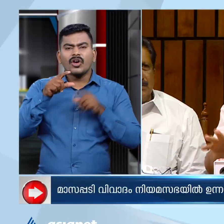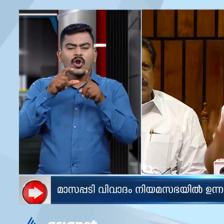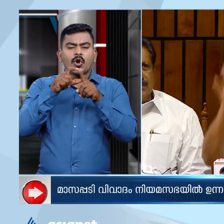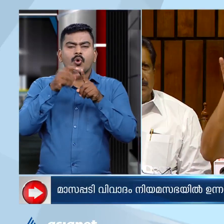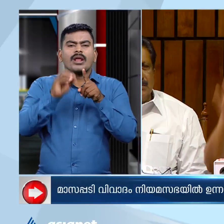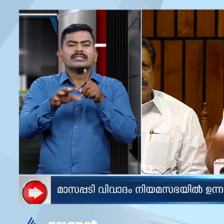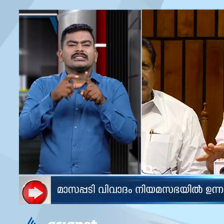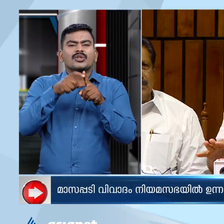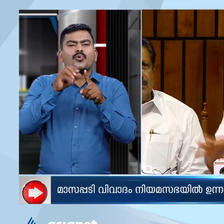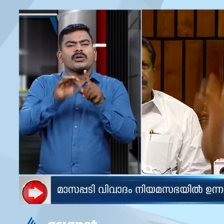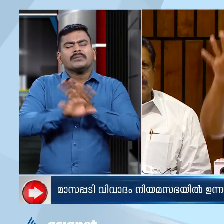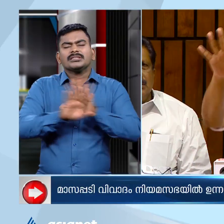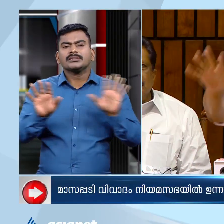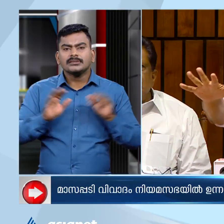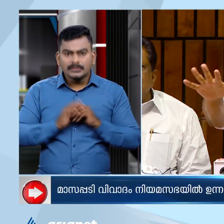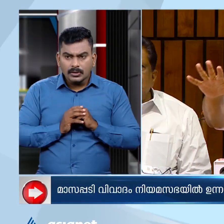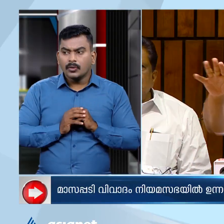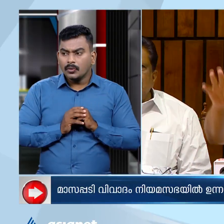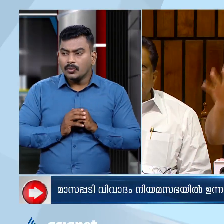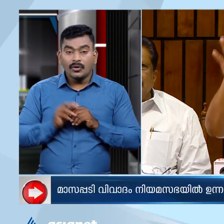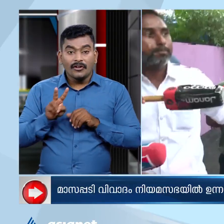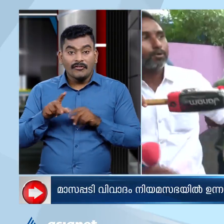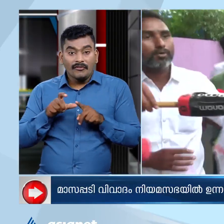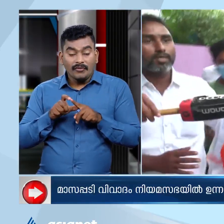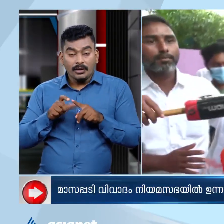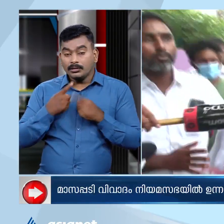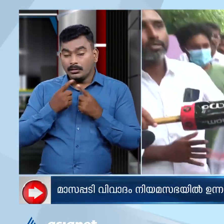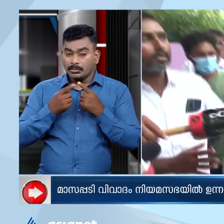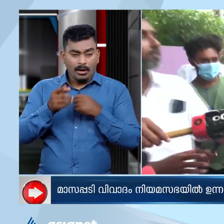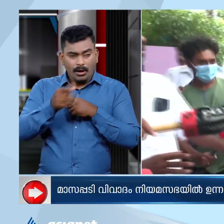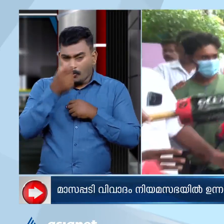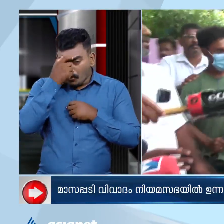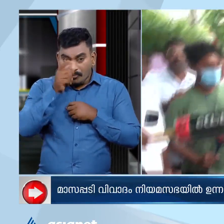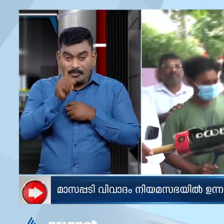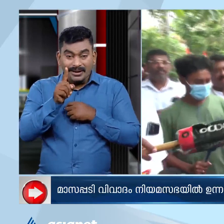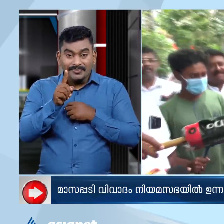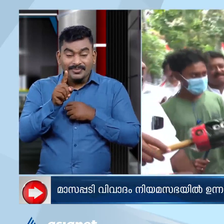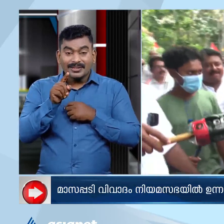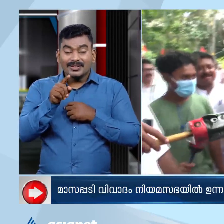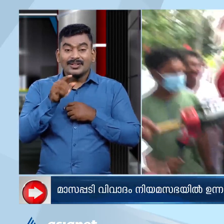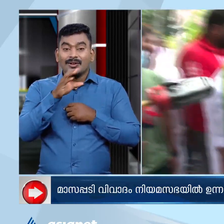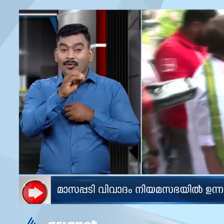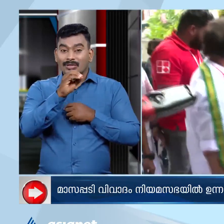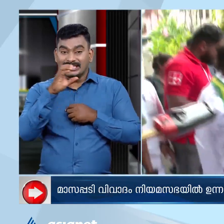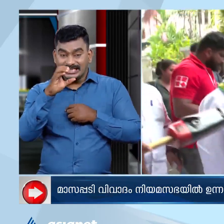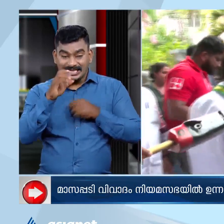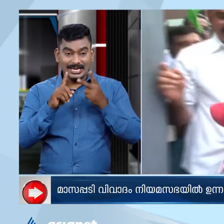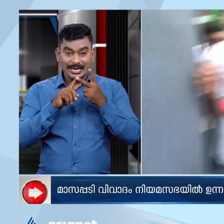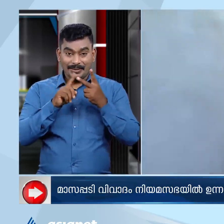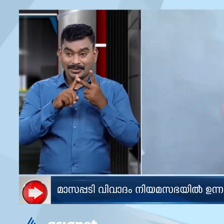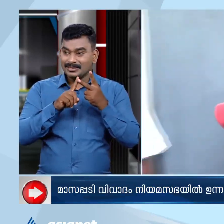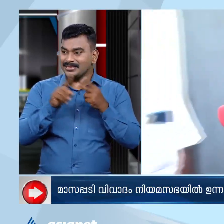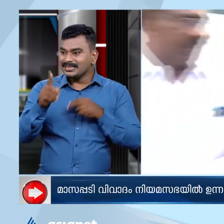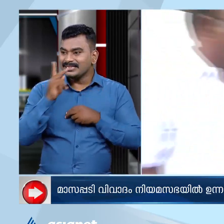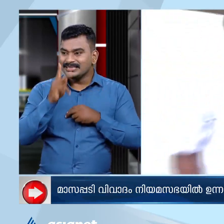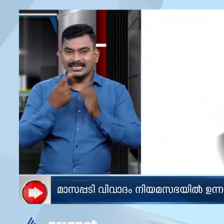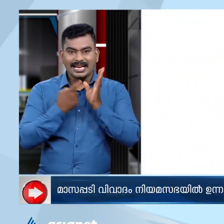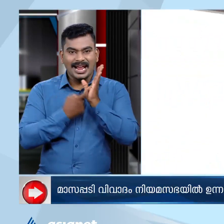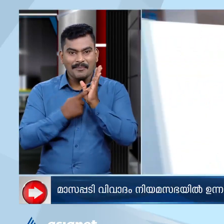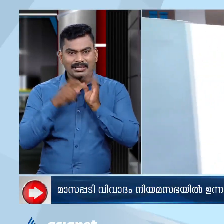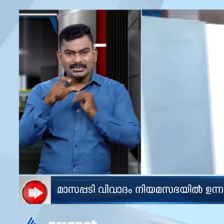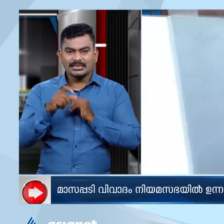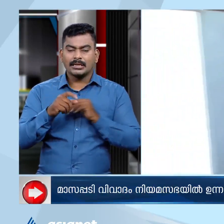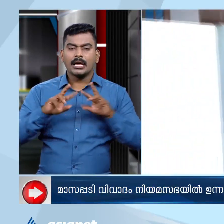നേതാക്കൾ പണം വാങ്ങിയതെന്ന് പ്രതിപക്ഷ നേതാവ് വിശദീകരിക്കുമ്പോൾ രേഖയിൽ പേരുള്ള മുൻ പ്രതിപക്ഷ നേതാവ് പ്രതികരിക്കാതെ ഒഴിഞ്ഞു. അങ്ങയുടെ പേരും